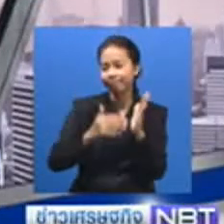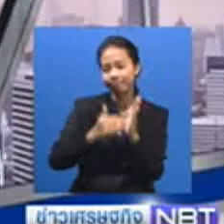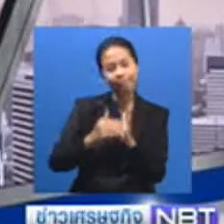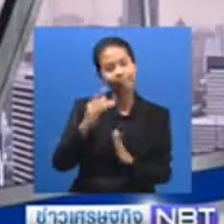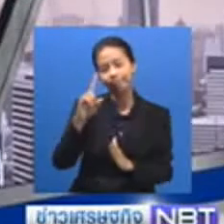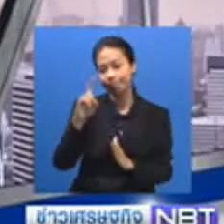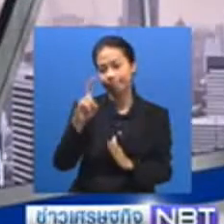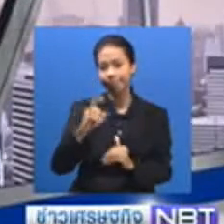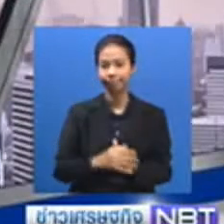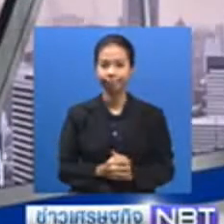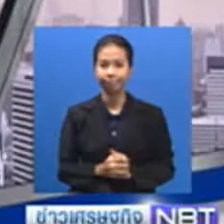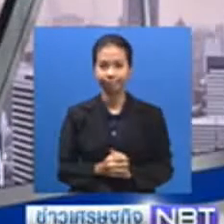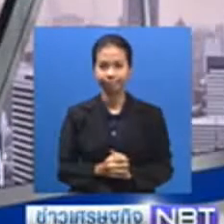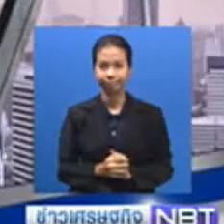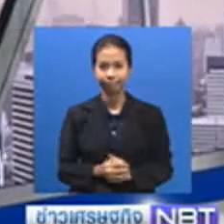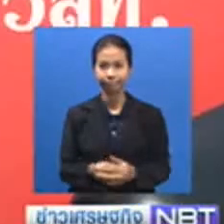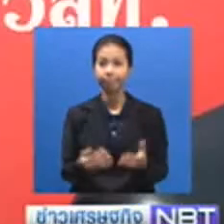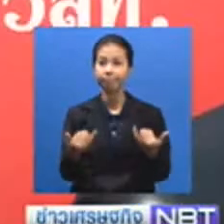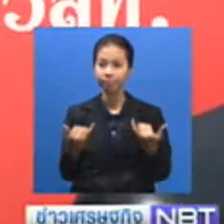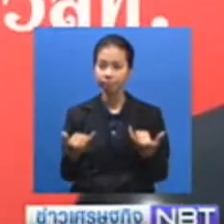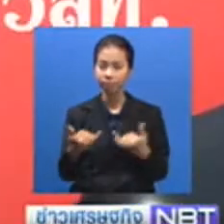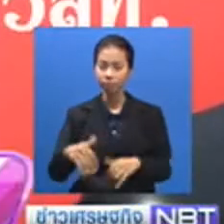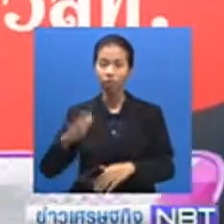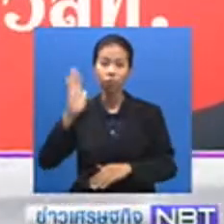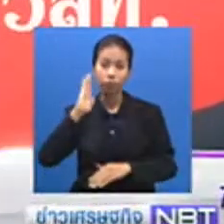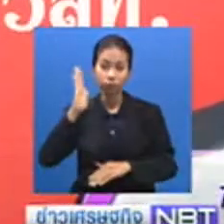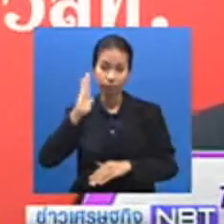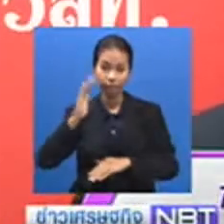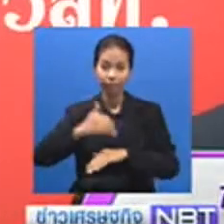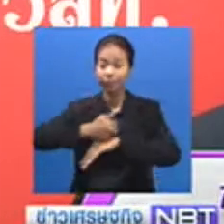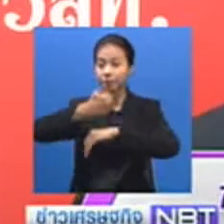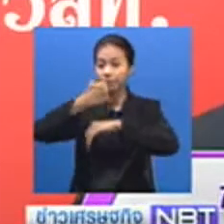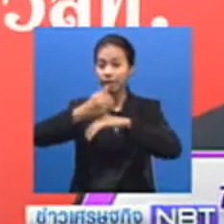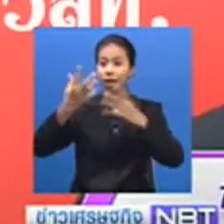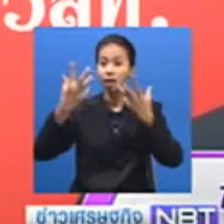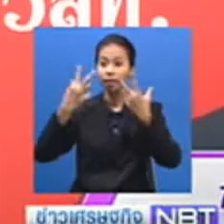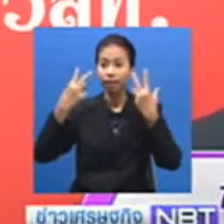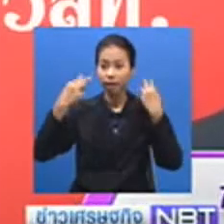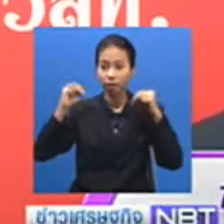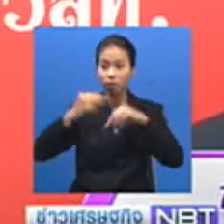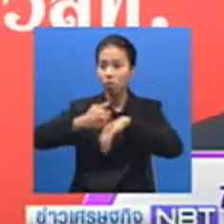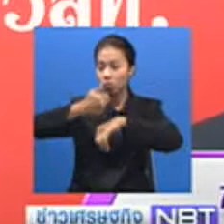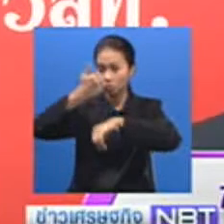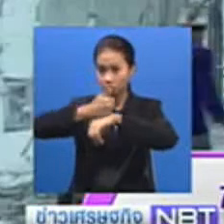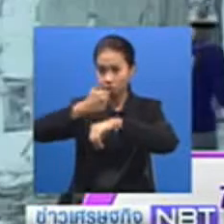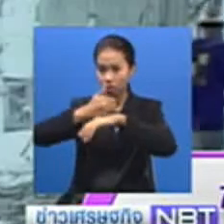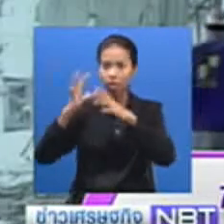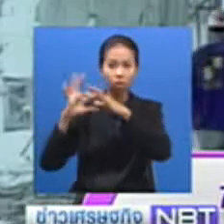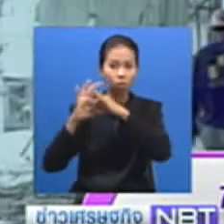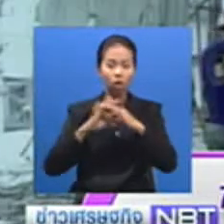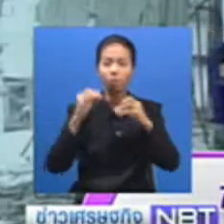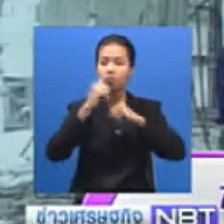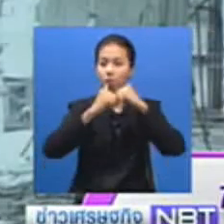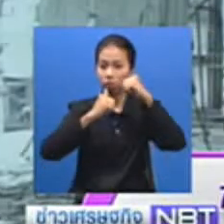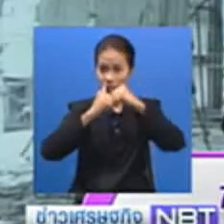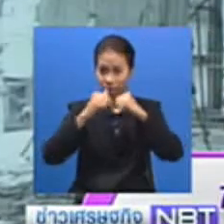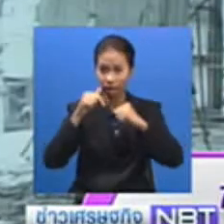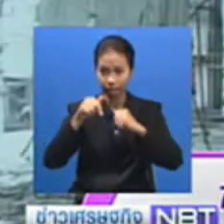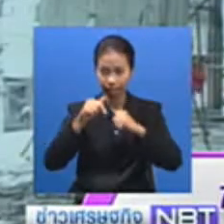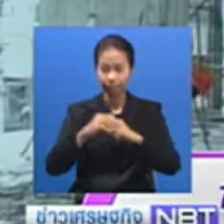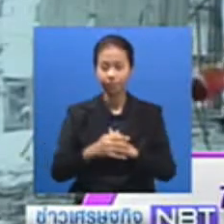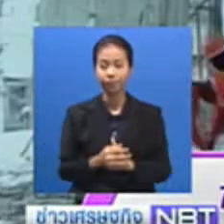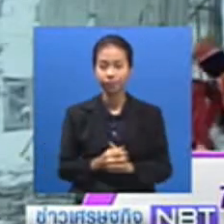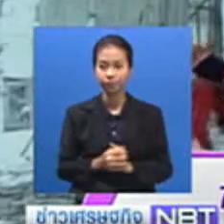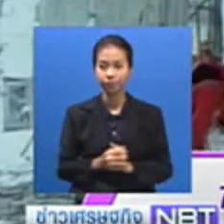และการลงทุนกับนายสุทัศน์ทวีสุวรรณสวัสดิ์นายกสมาคมวิศวกรรมสถานแห่งประเทศไทยในพระ